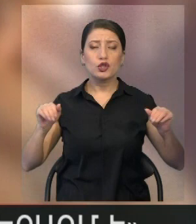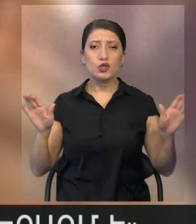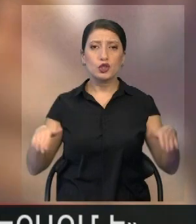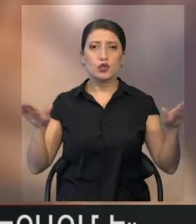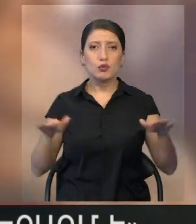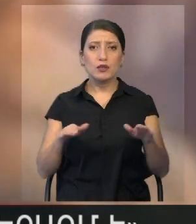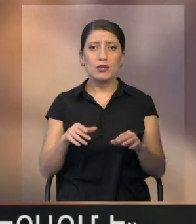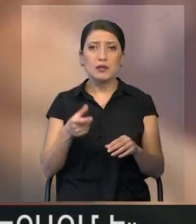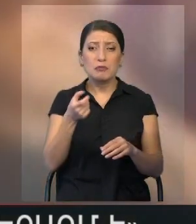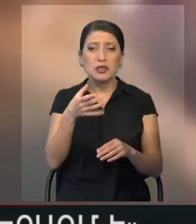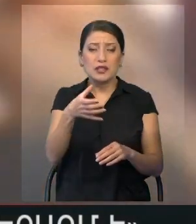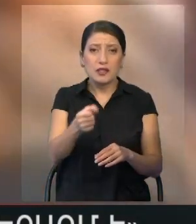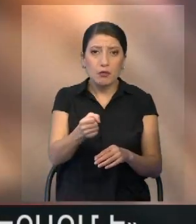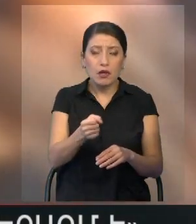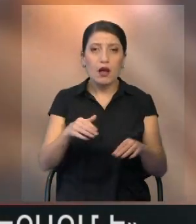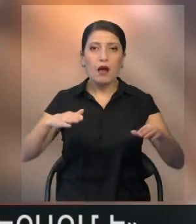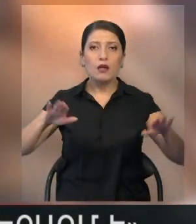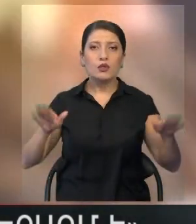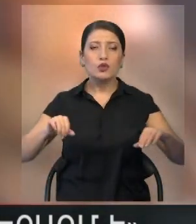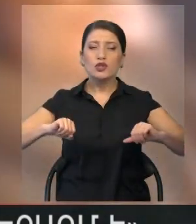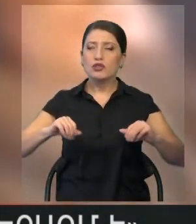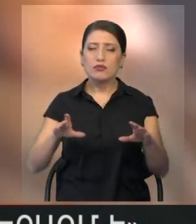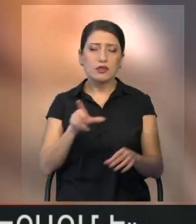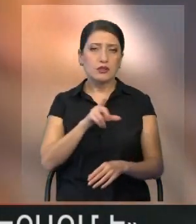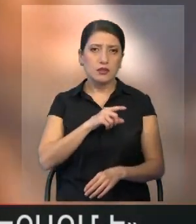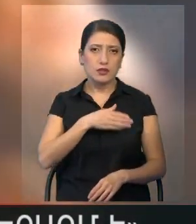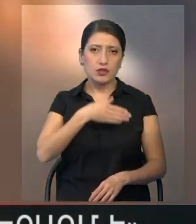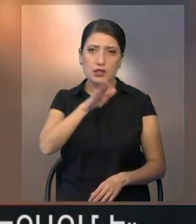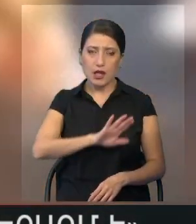է, բայց աղավնին ոչ թե սատկել է, այլ հոգնել ընկել է գետնին։